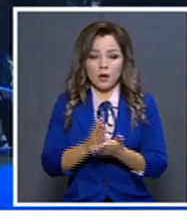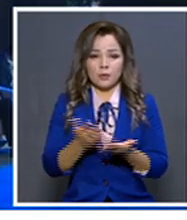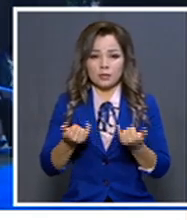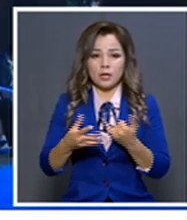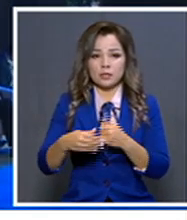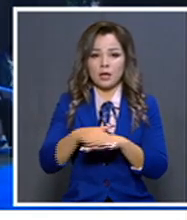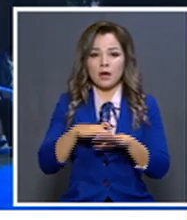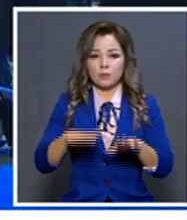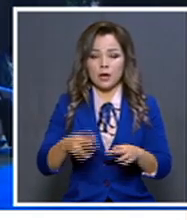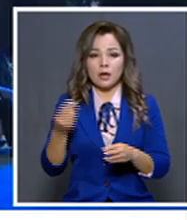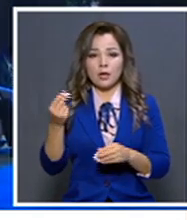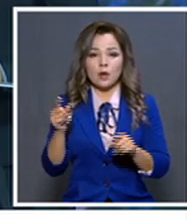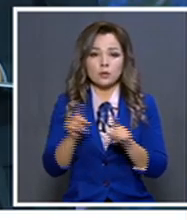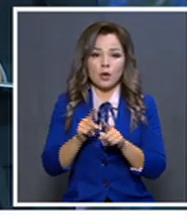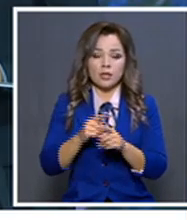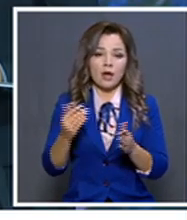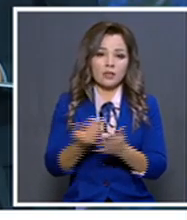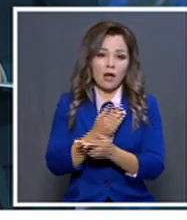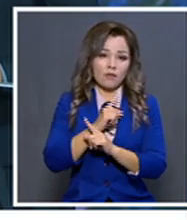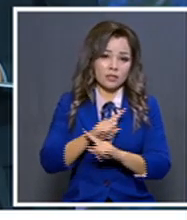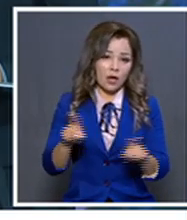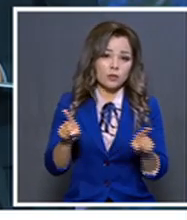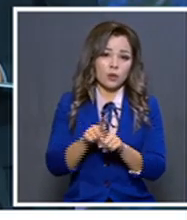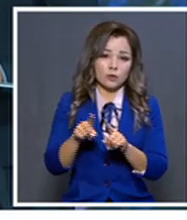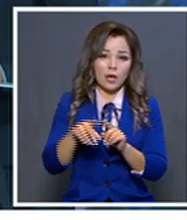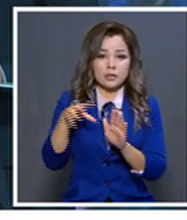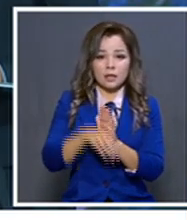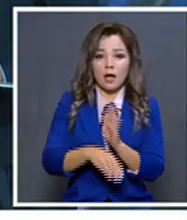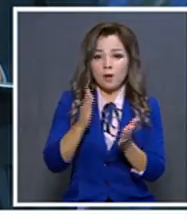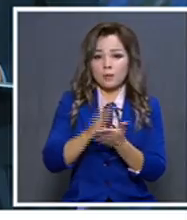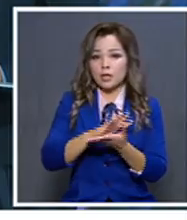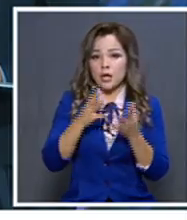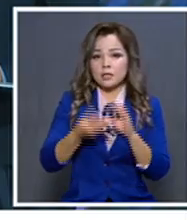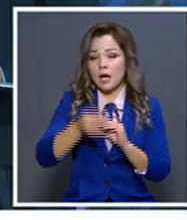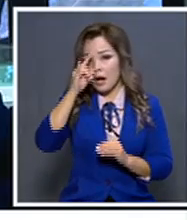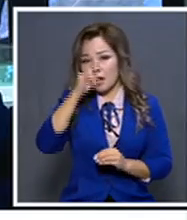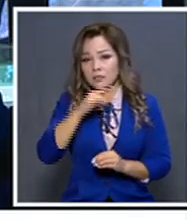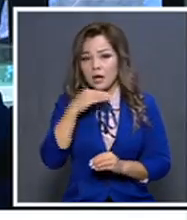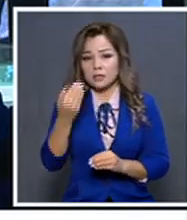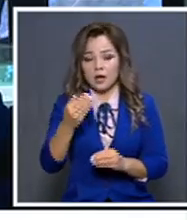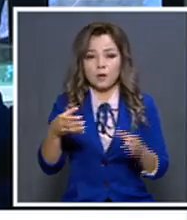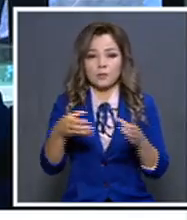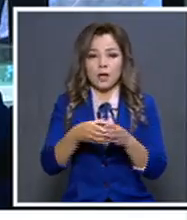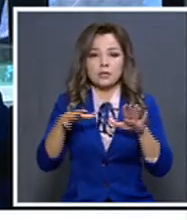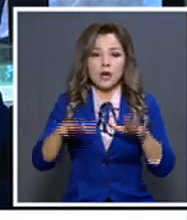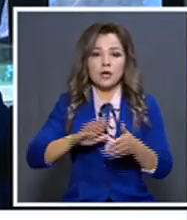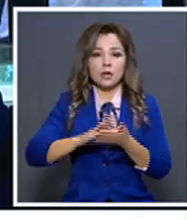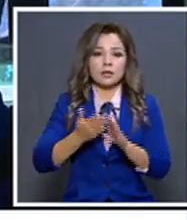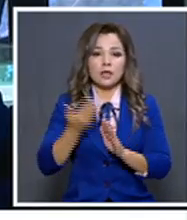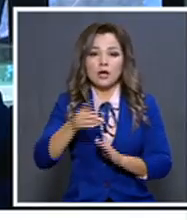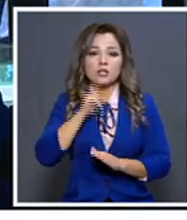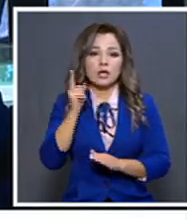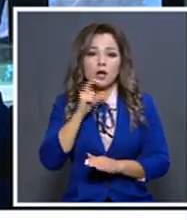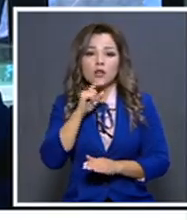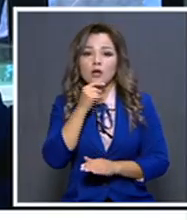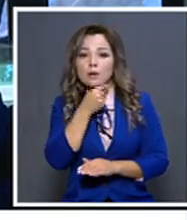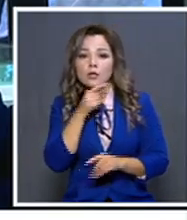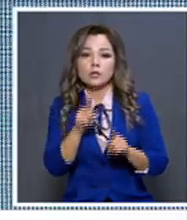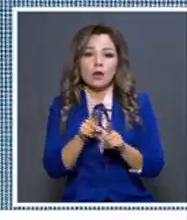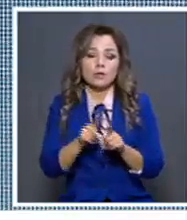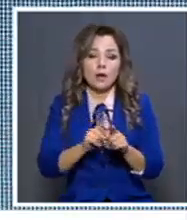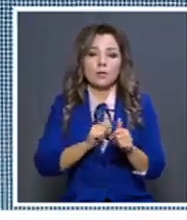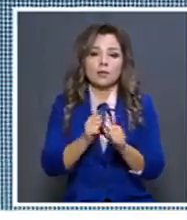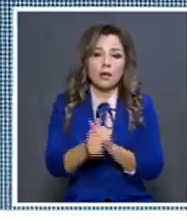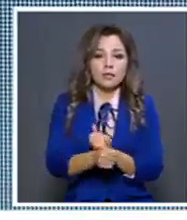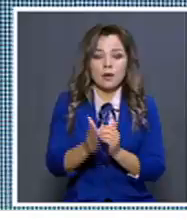қаржымен байланысты бірқатар инновациялар ісінде ілгерленуде. Жалпы Қазақстан посткеңестік елдер арасында жасыл экономикаға көшкен